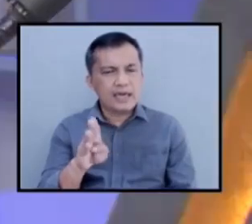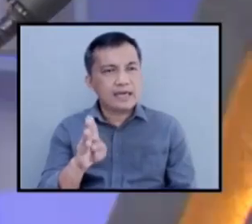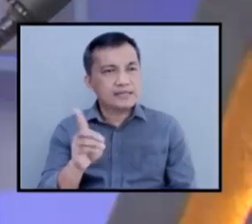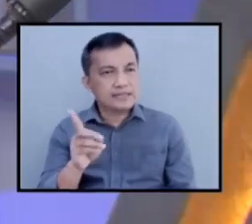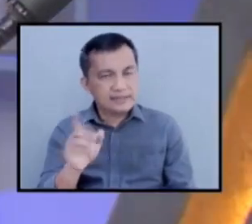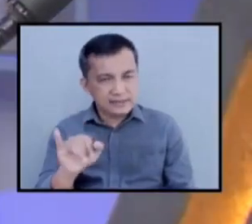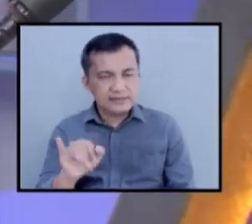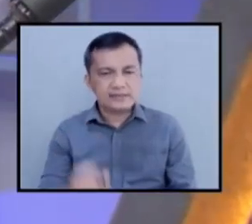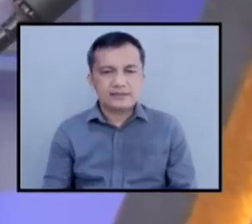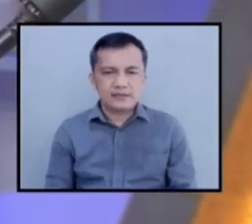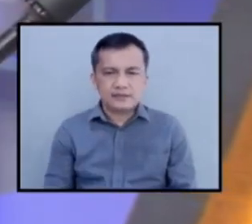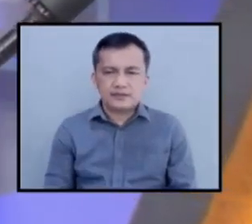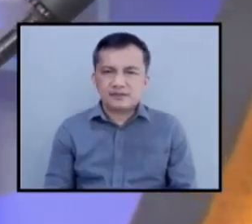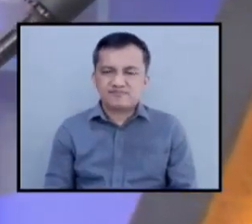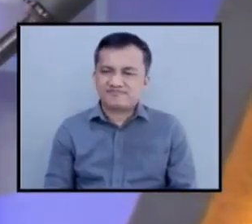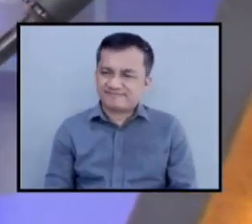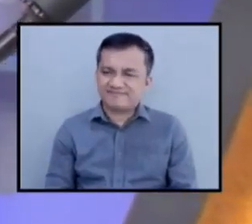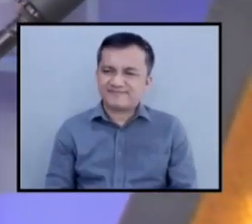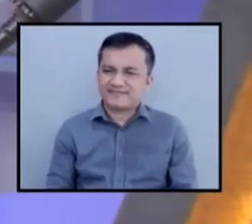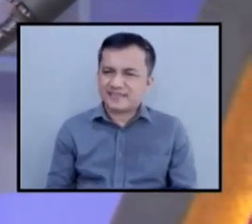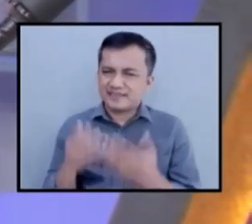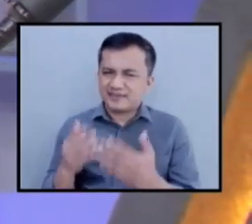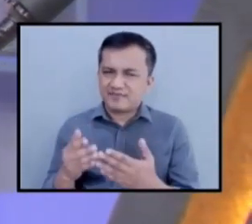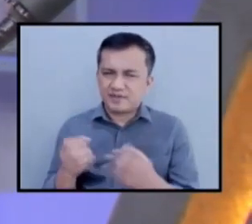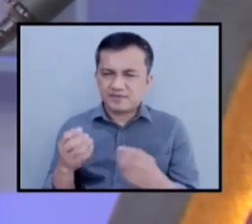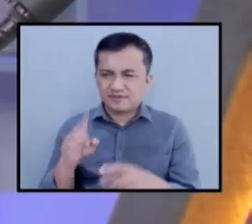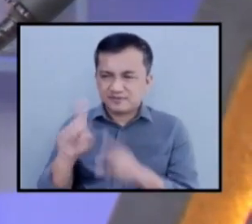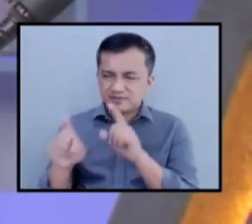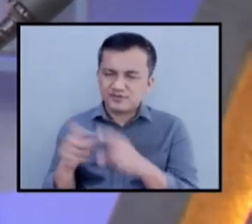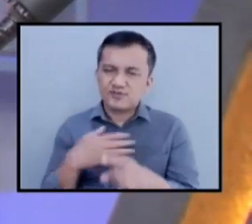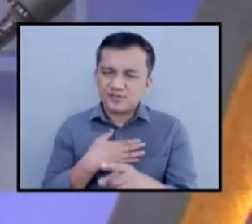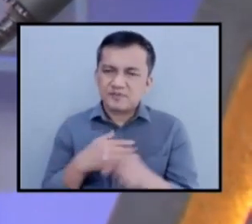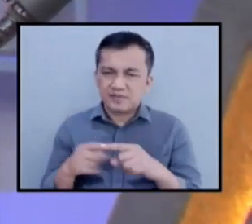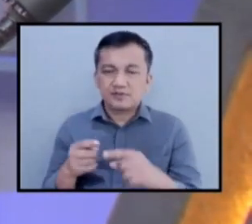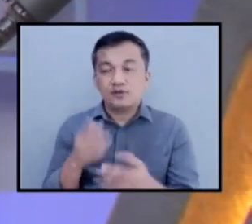pa sana kaming gustong itanong sa'yo. Well, good luck on your journey at maraming salamat, Yenah,